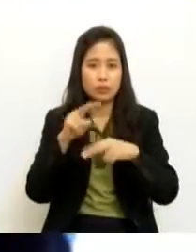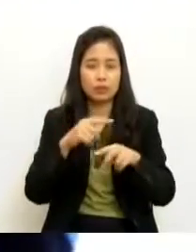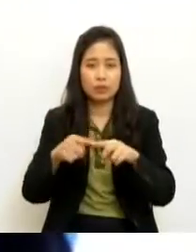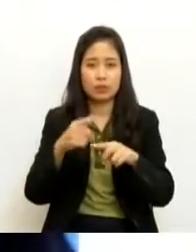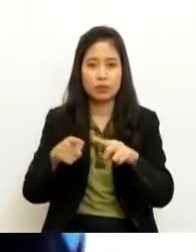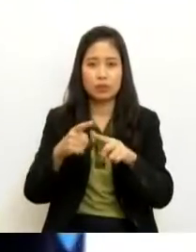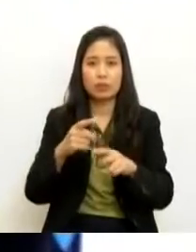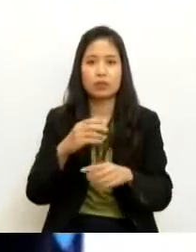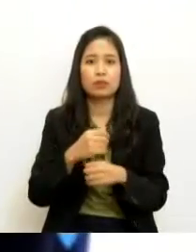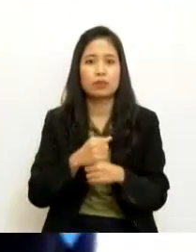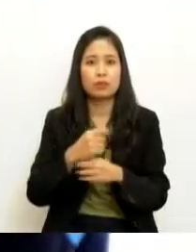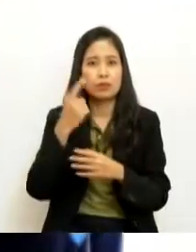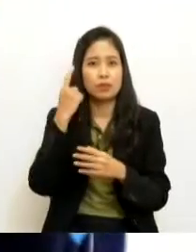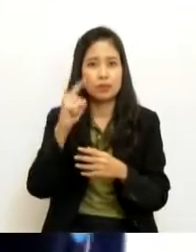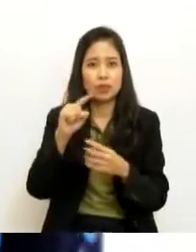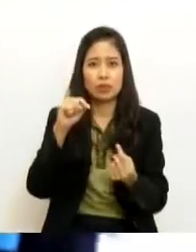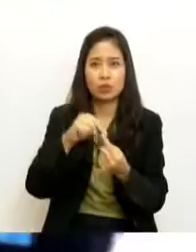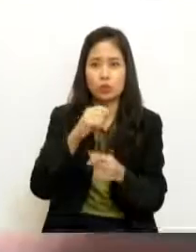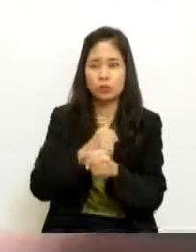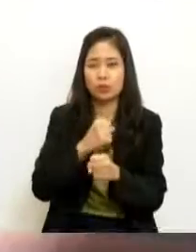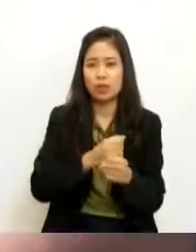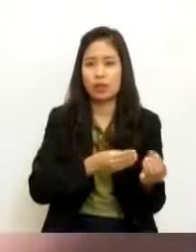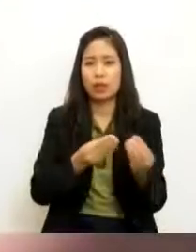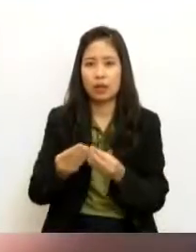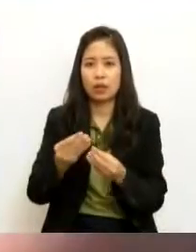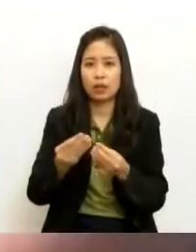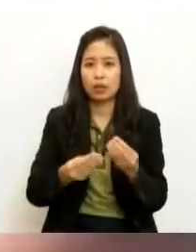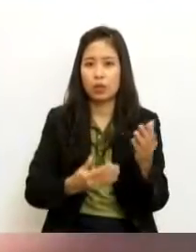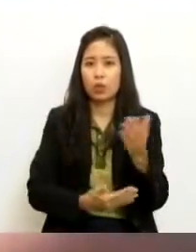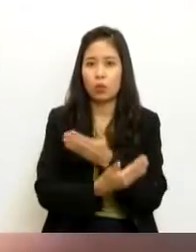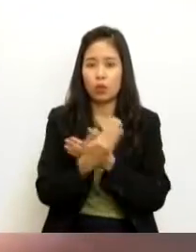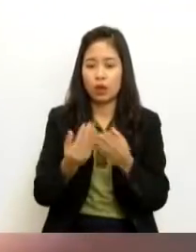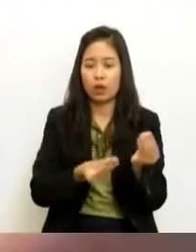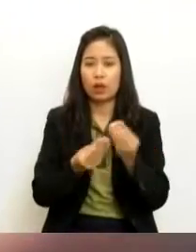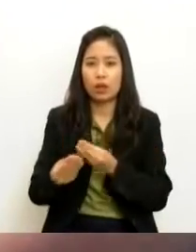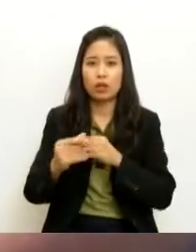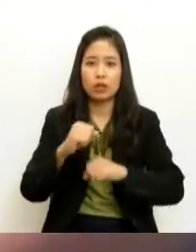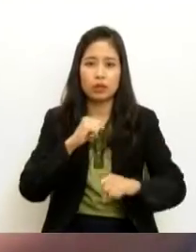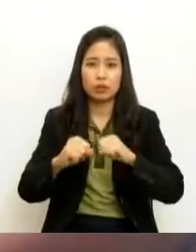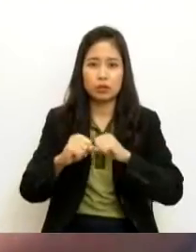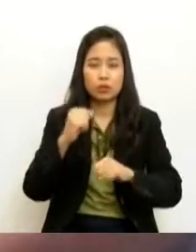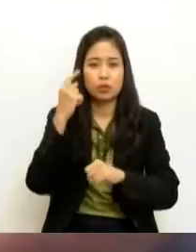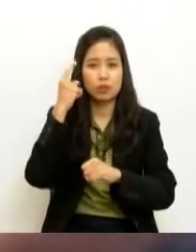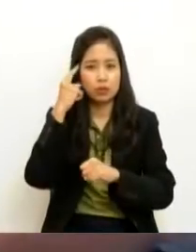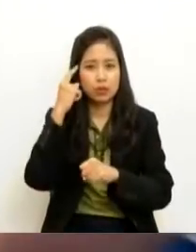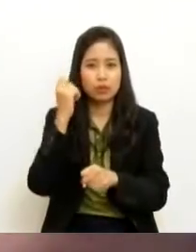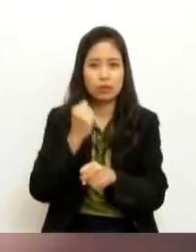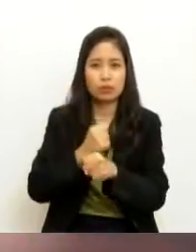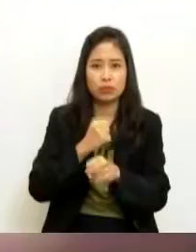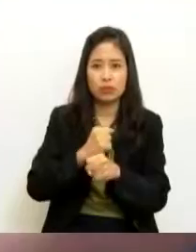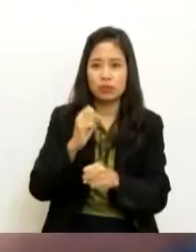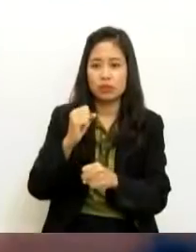ด็กๆและมีความเชี่ยวชาญชำนาญตรงนี้เพราะฉะนั้นในส่วนนี้เนี่ยต้องถือว่ากำลังหลักที่สำคัญคือสพ